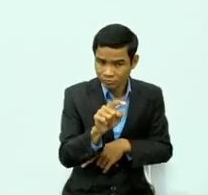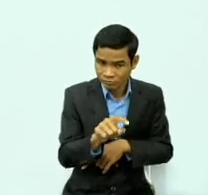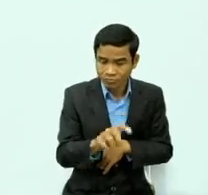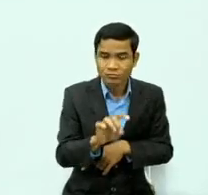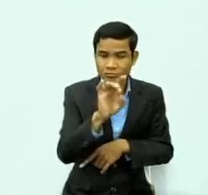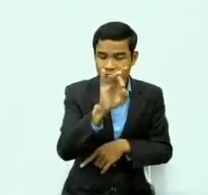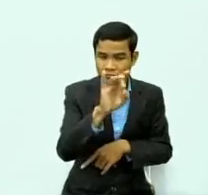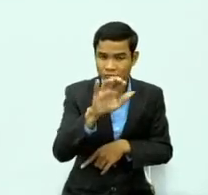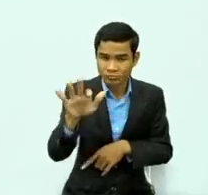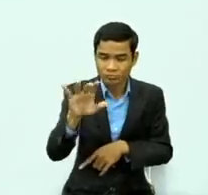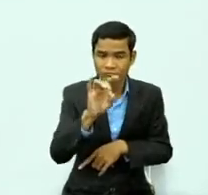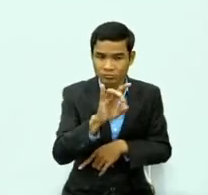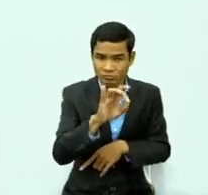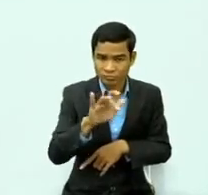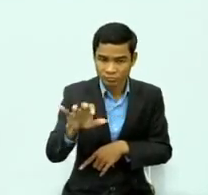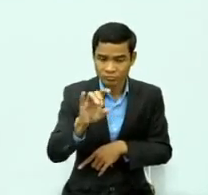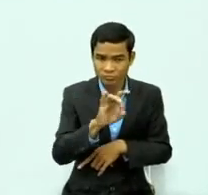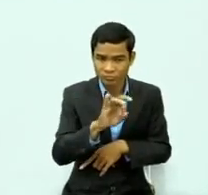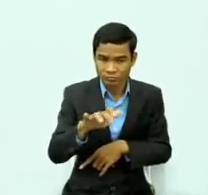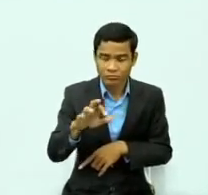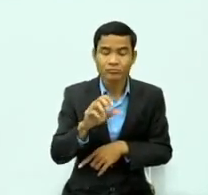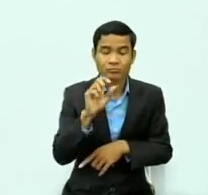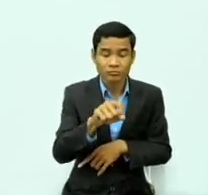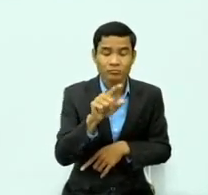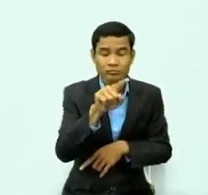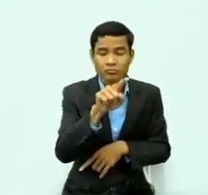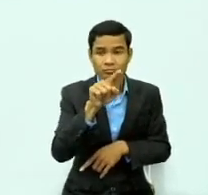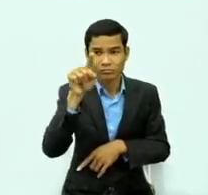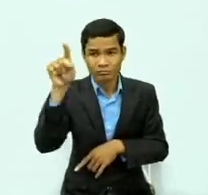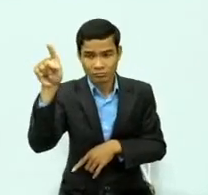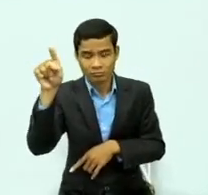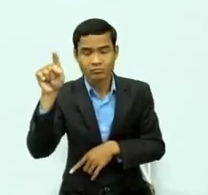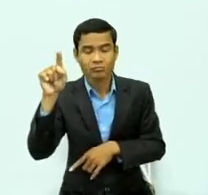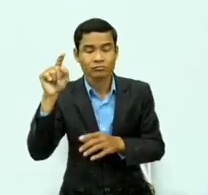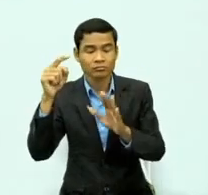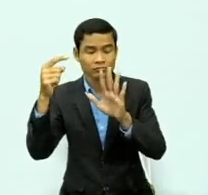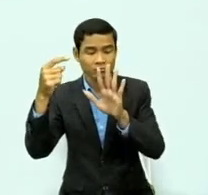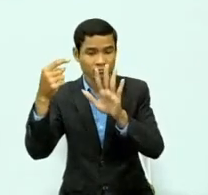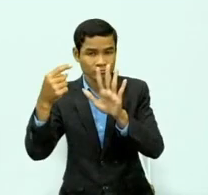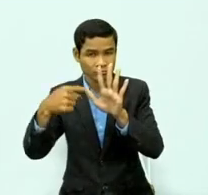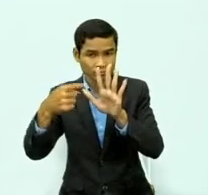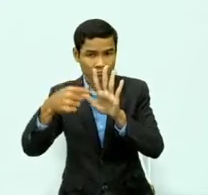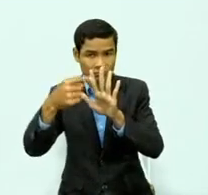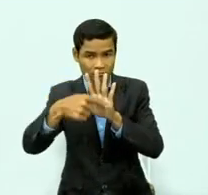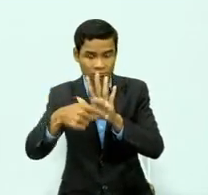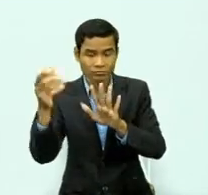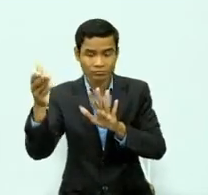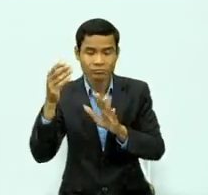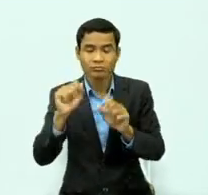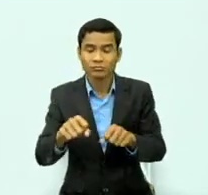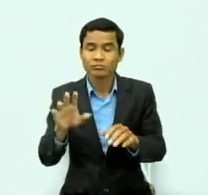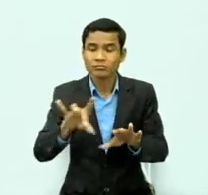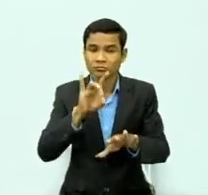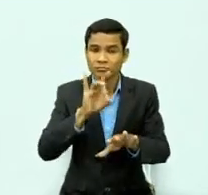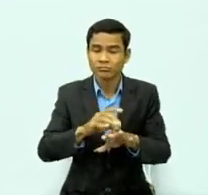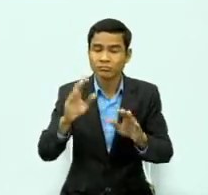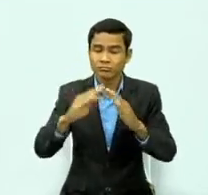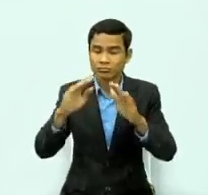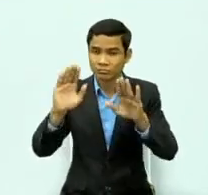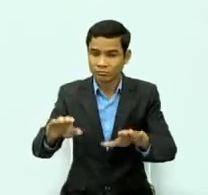កហើយយើងចង្អុលស្រៈណាឲ្យលើកូនស្ដាប់អ្នកគ្រូអ្នកគ្រូអានចាបង្ហាញកូនពេលដែលកូននៅផ្ទះដើម្បីឲ្យកូនងាយ